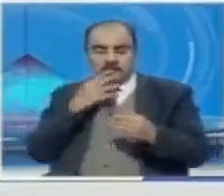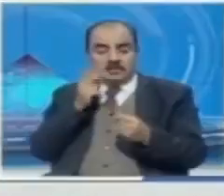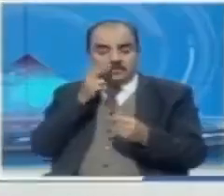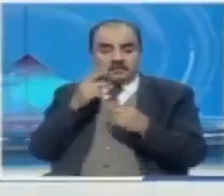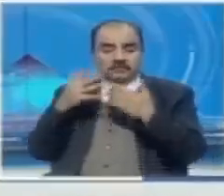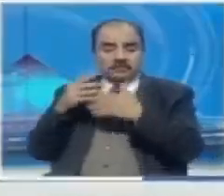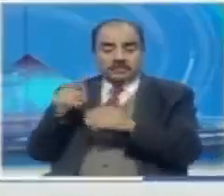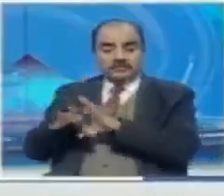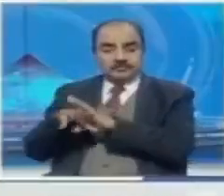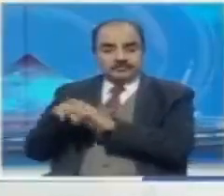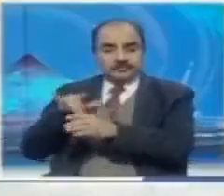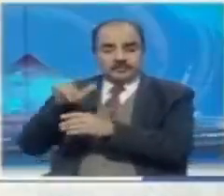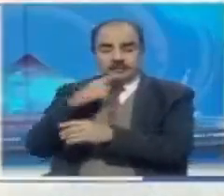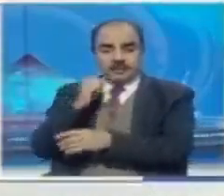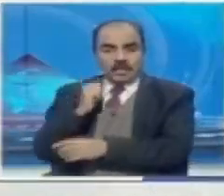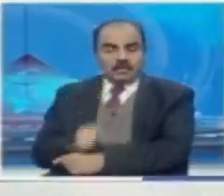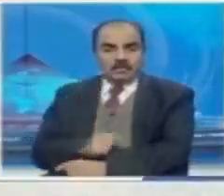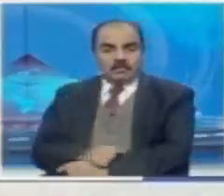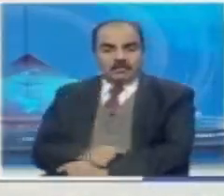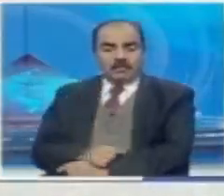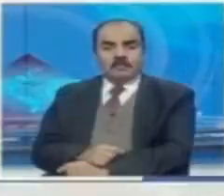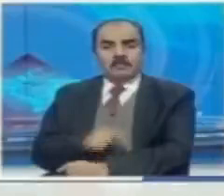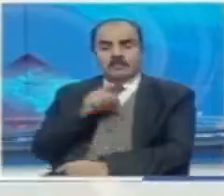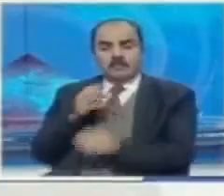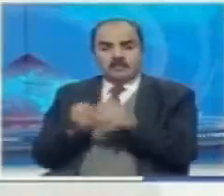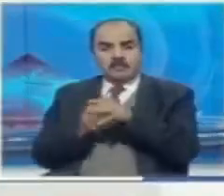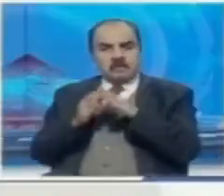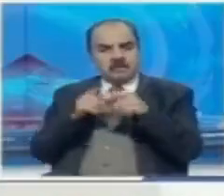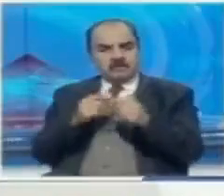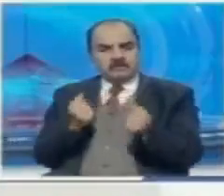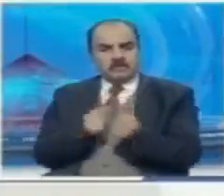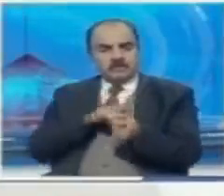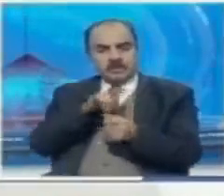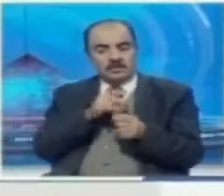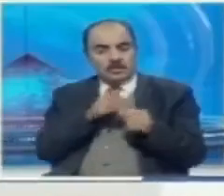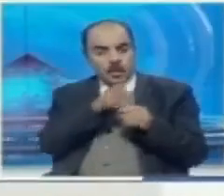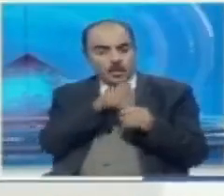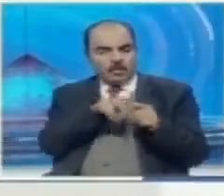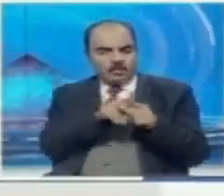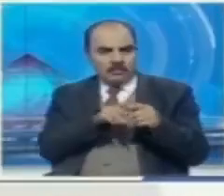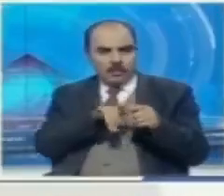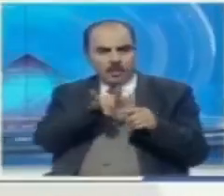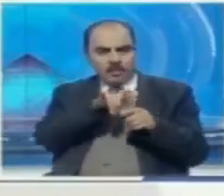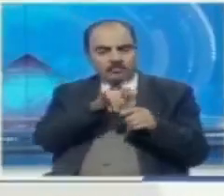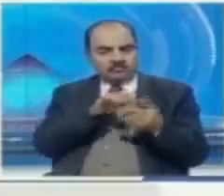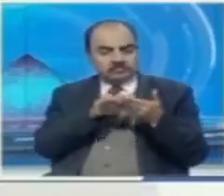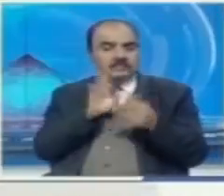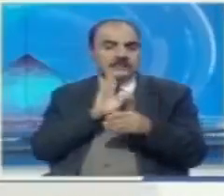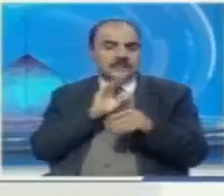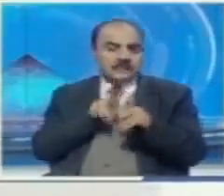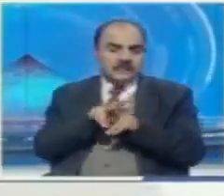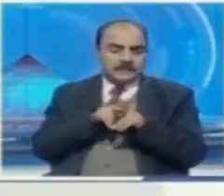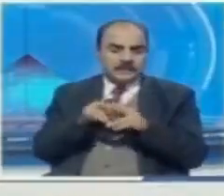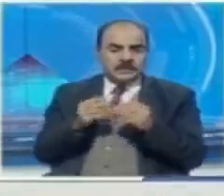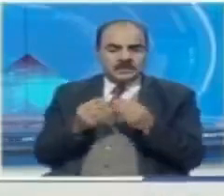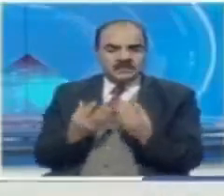الشركات المنتجة لها. عندنا الأكاديمية المصرية للطيران وفيها أقسام طيران لتعليم الطيران للطيارين